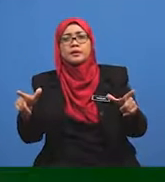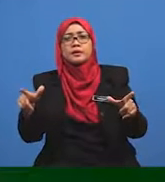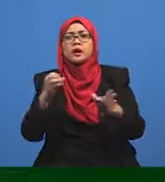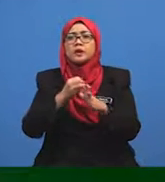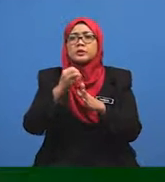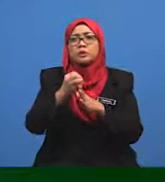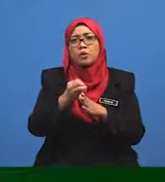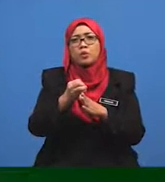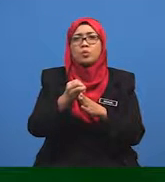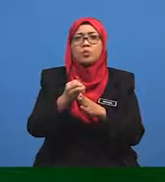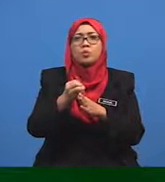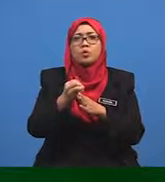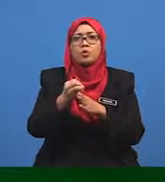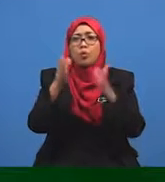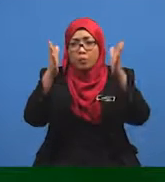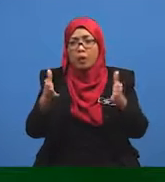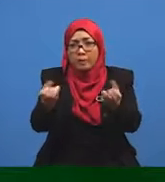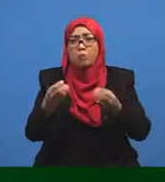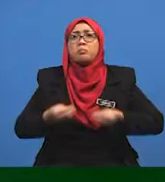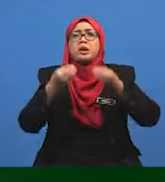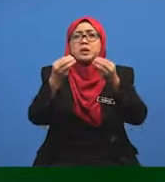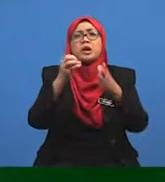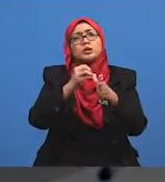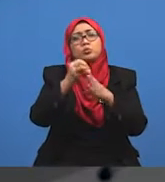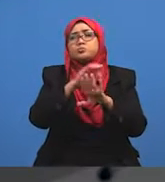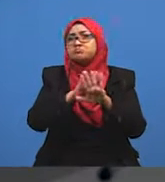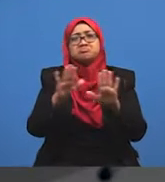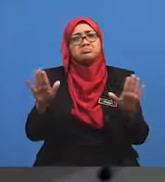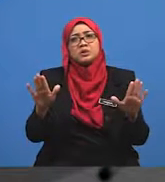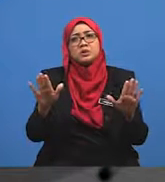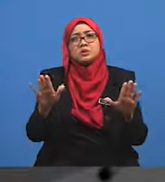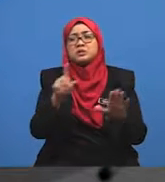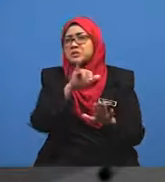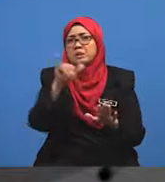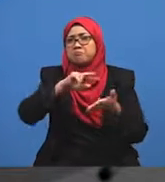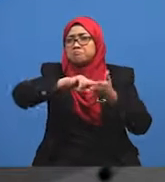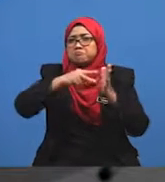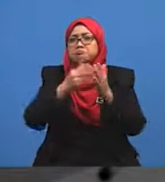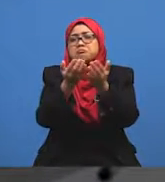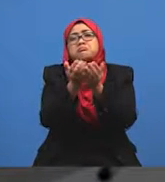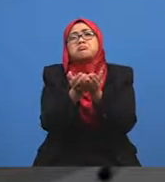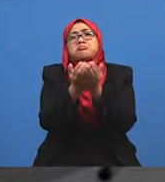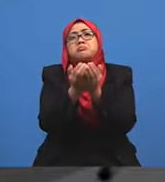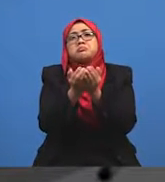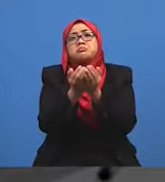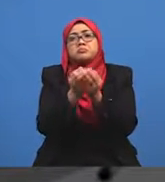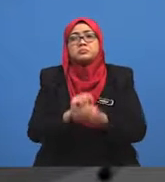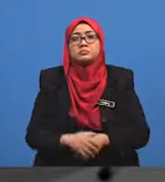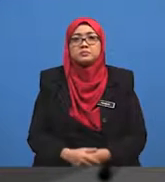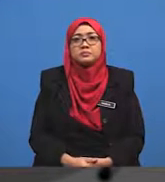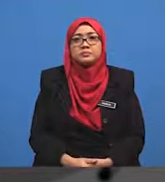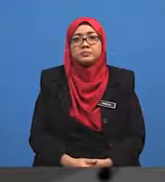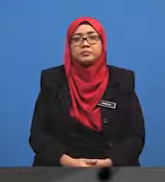ataupun tidak, yakni mereka pergi meminta sedekah. Murid-murid, kita perlu tahu